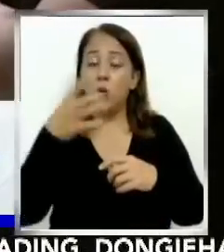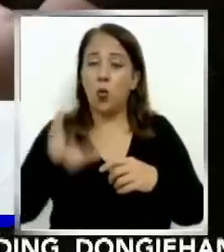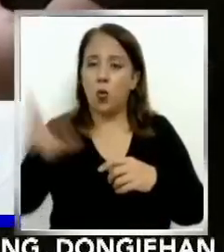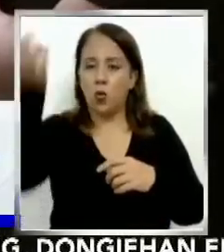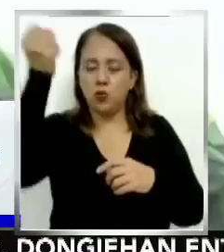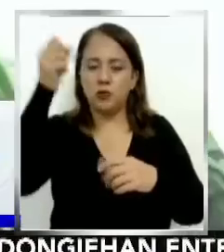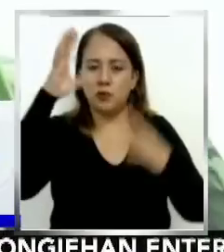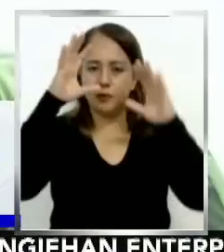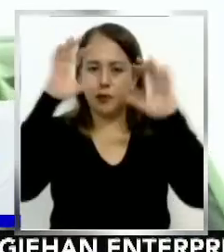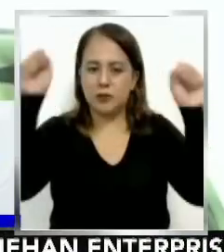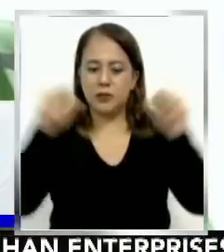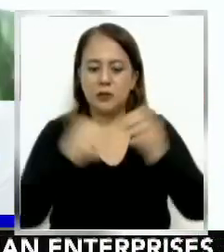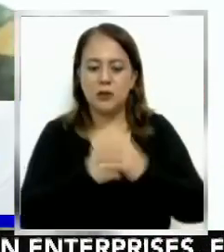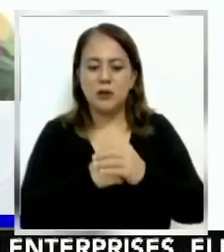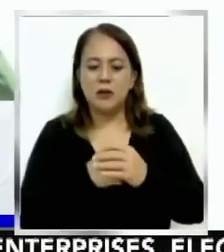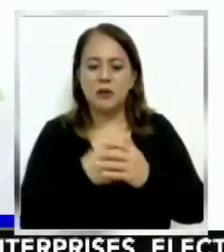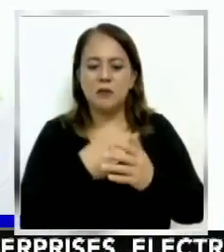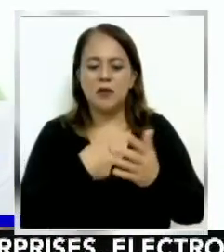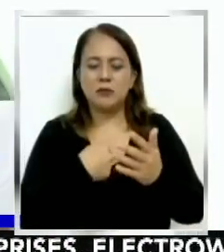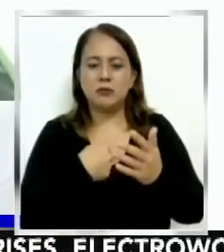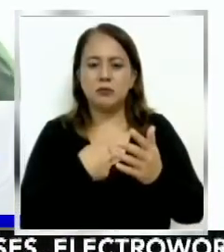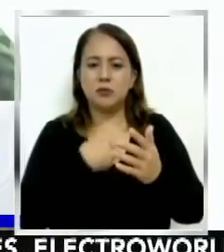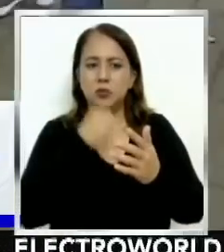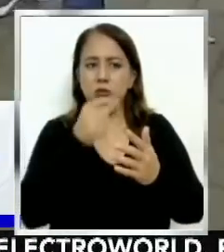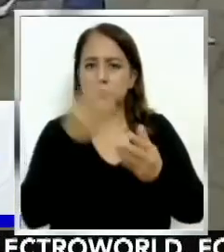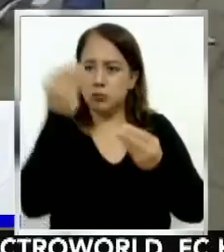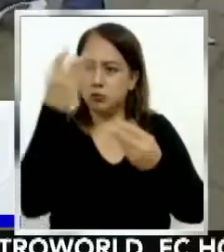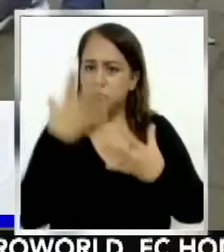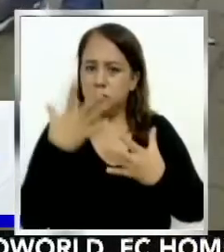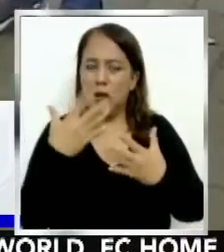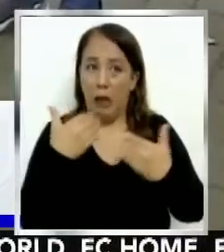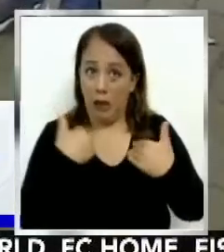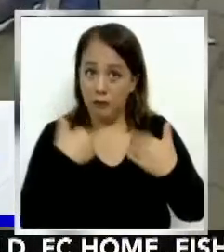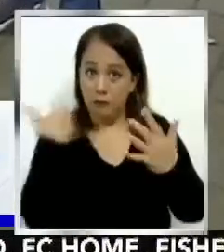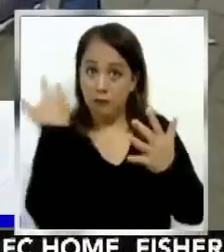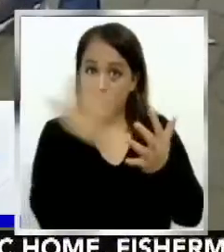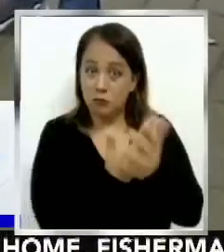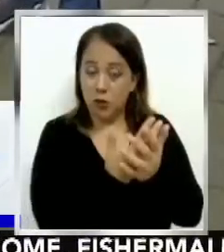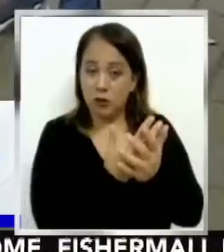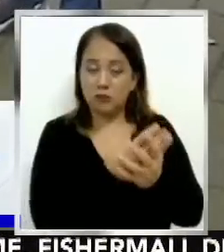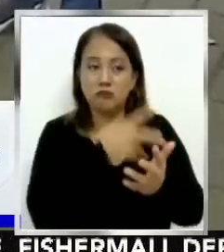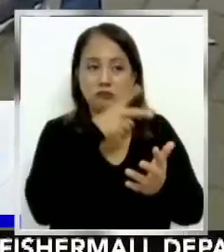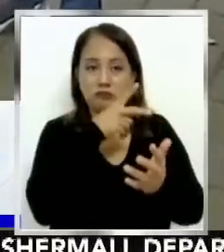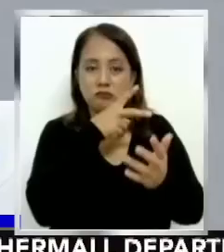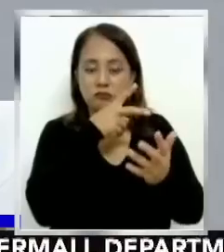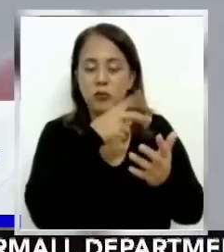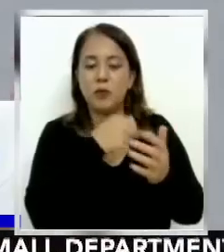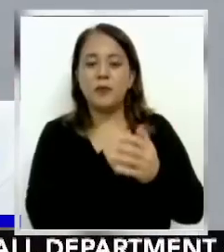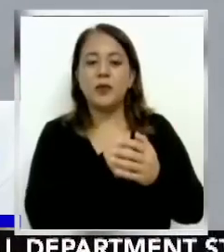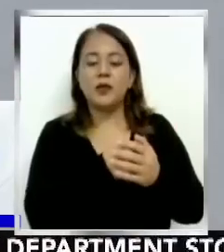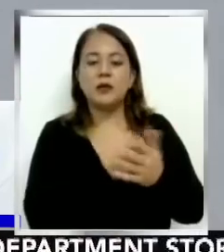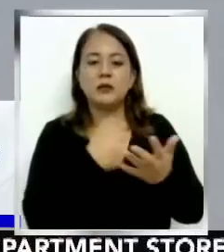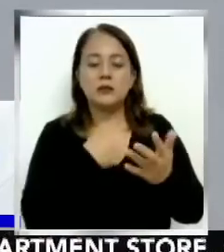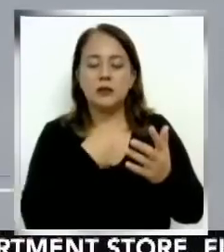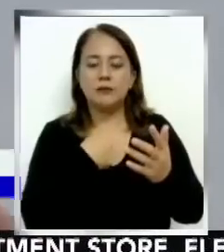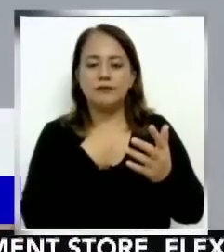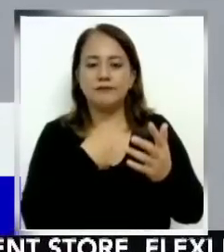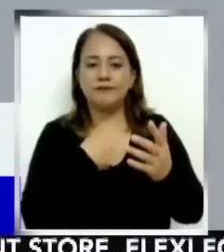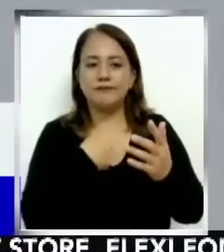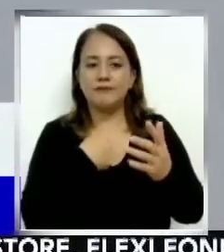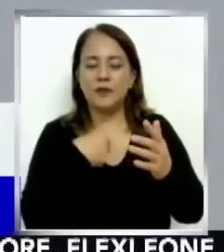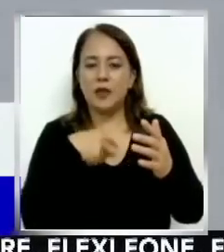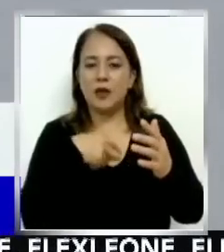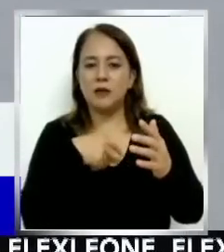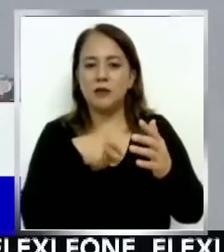nadiin, kahit hindi raw siya sinabihan na may inmate pala na hinihinalang sangkot sa Percy Lapid murder case. Sana lang, sabi ko nga kung nasabi